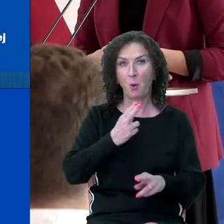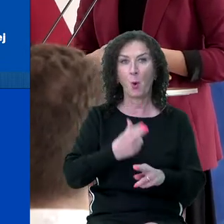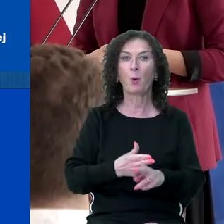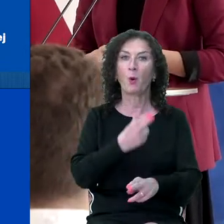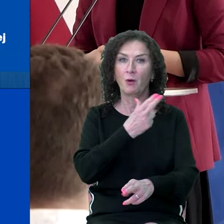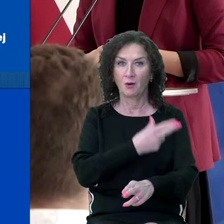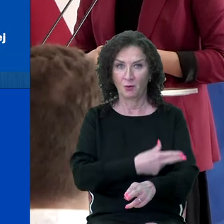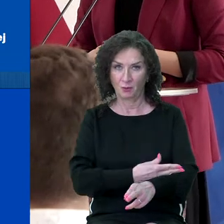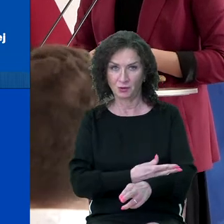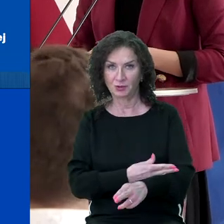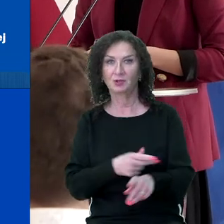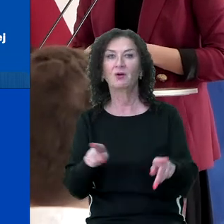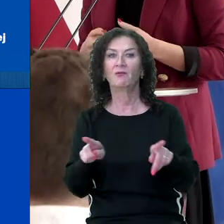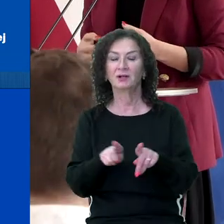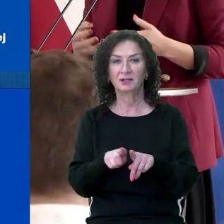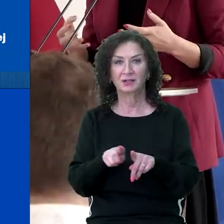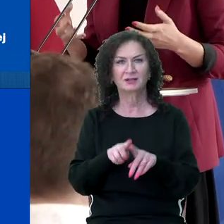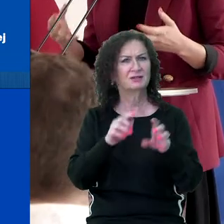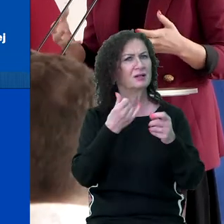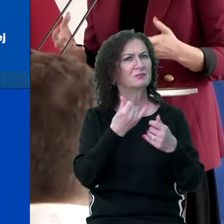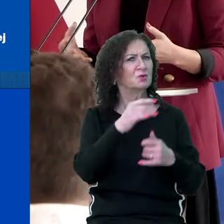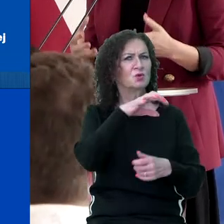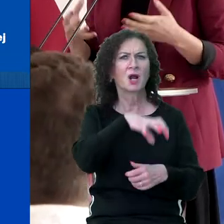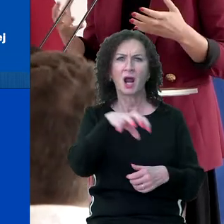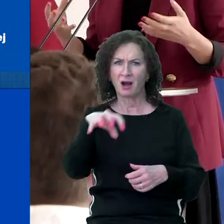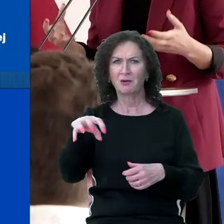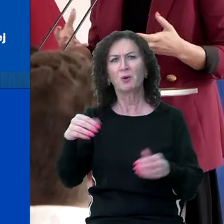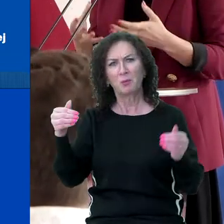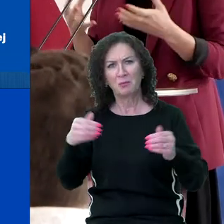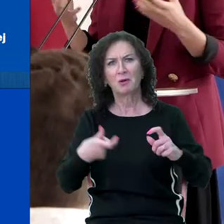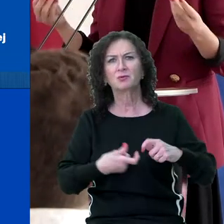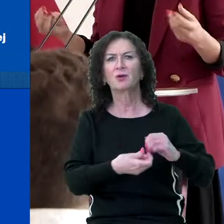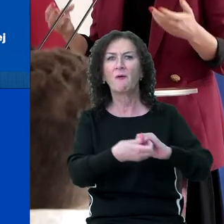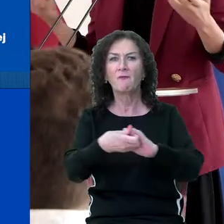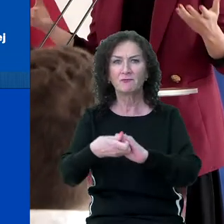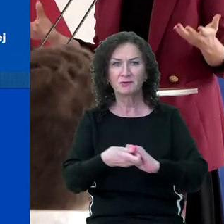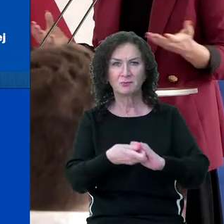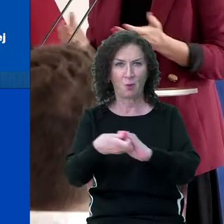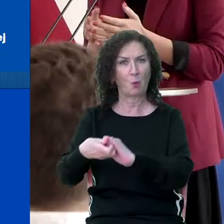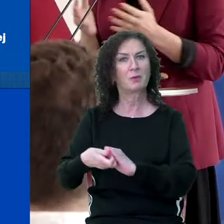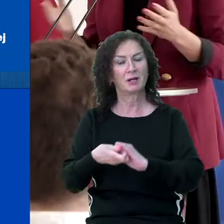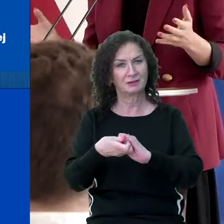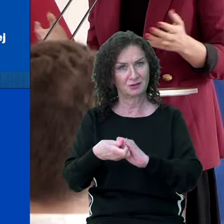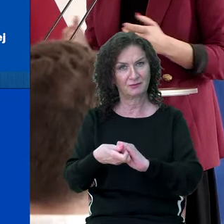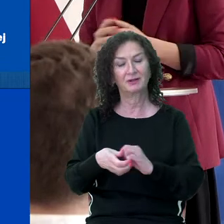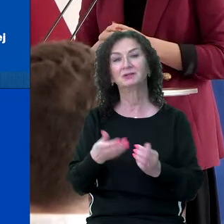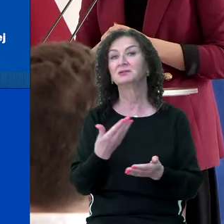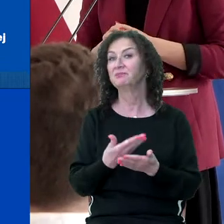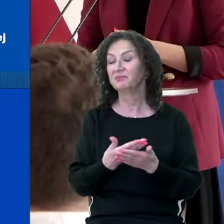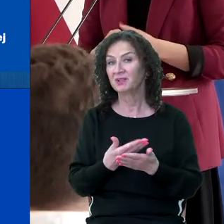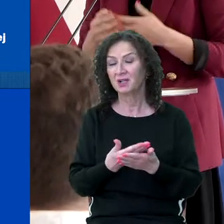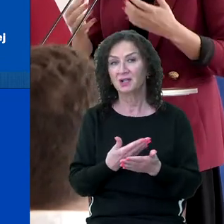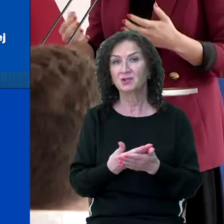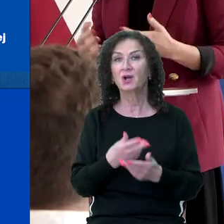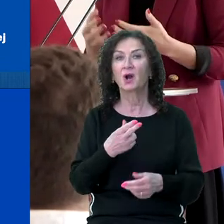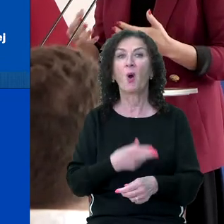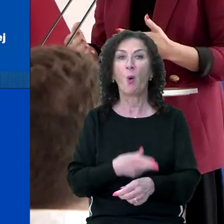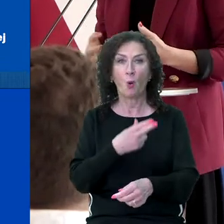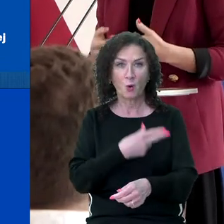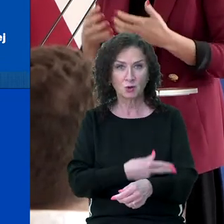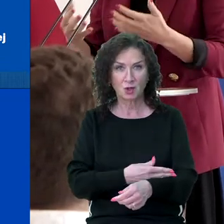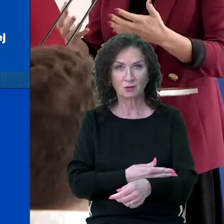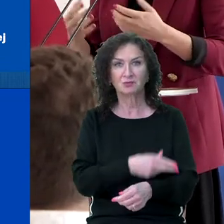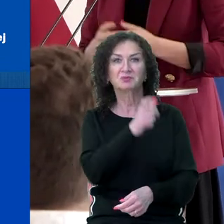przyjemność współpracować, bo to jest właśnie też radość tworzenia. Urzędnicy to jest społeczność, która tworzy w imieniu